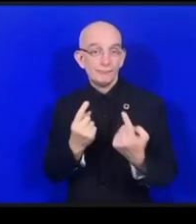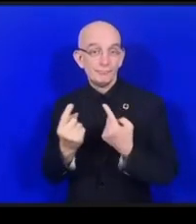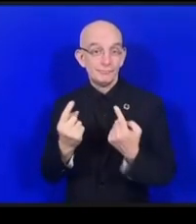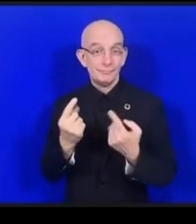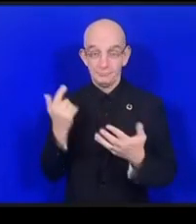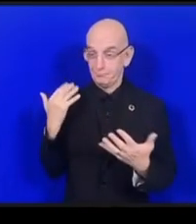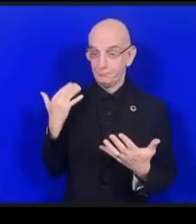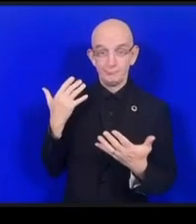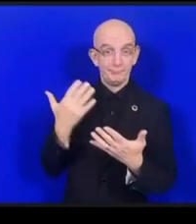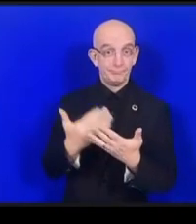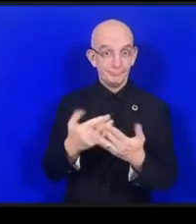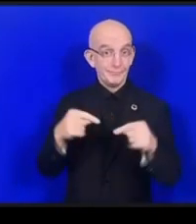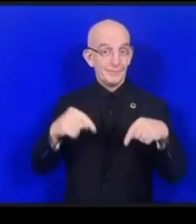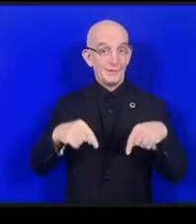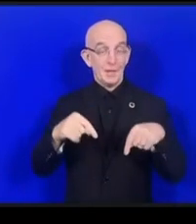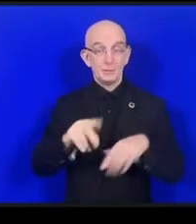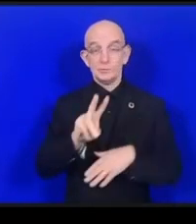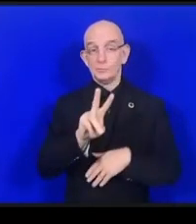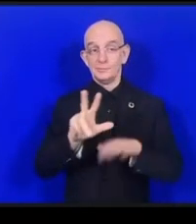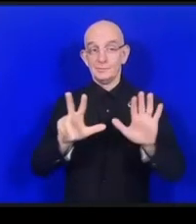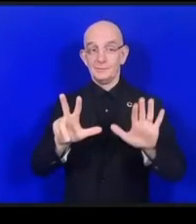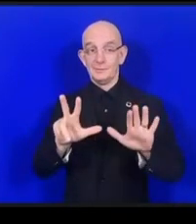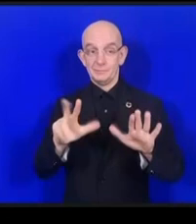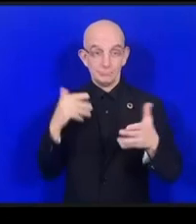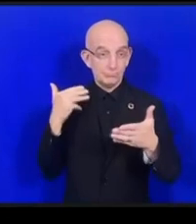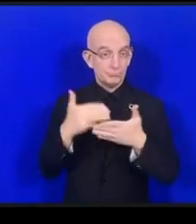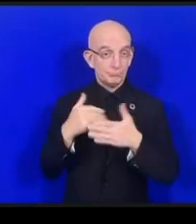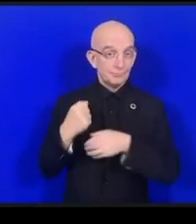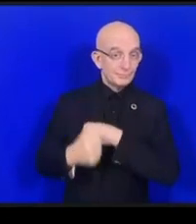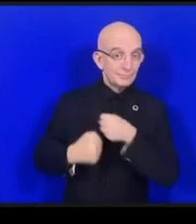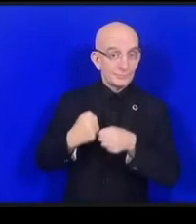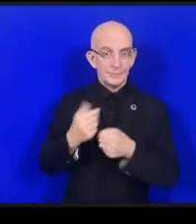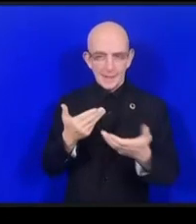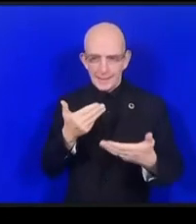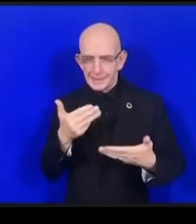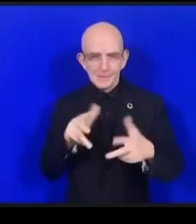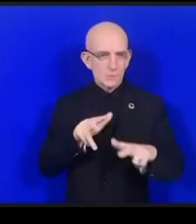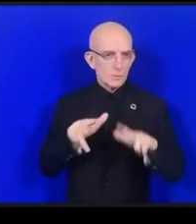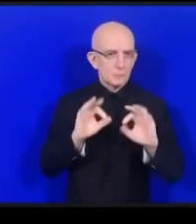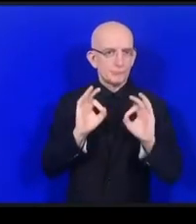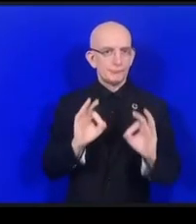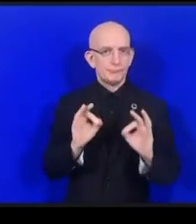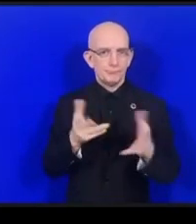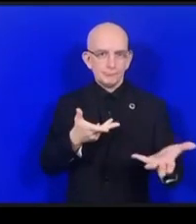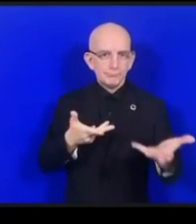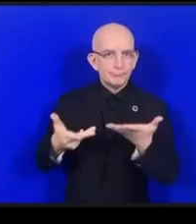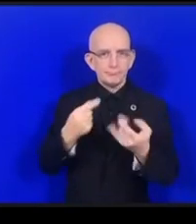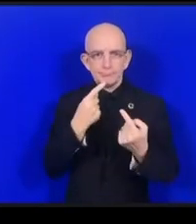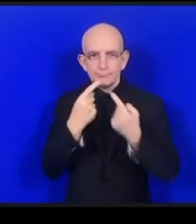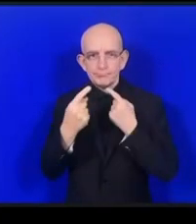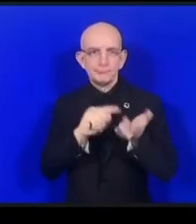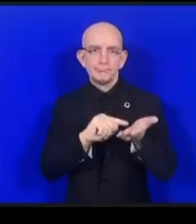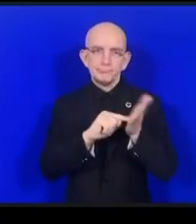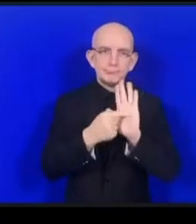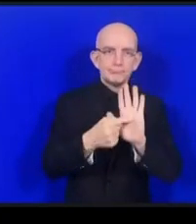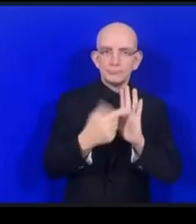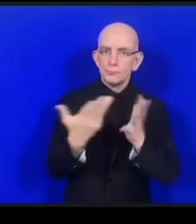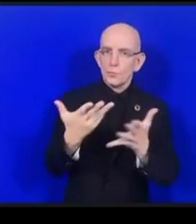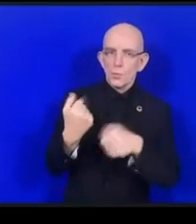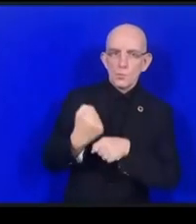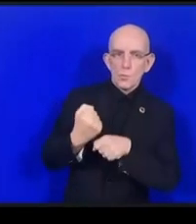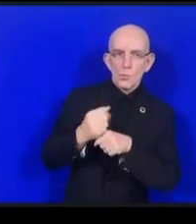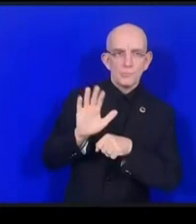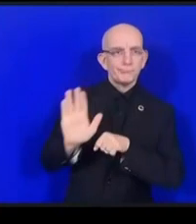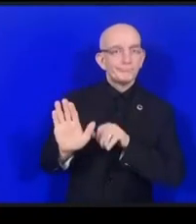специальные сессии по каждой коалиции но в этом году мы решили подойти к этому несколько По иному и Юта